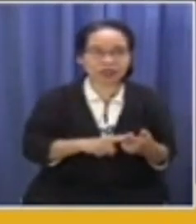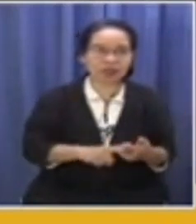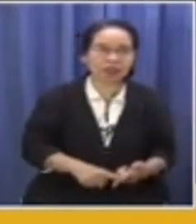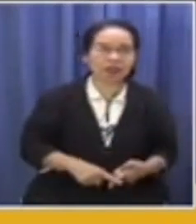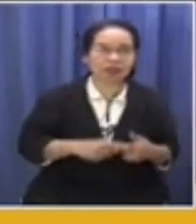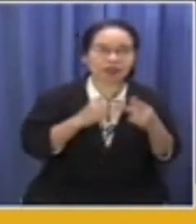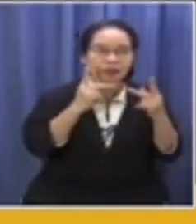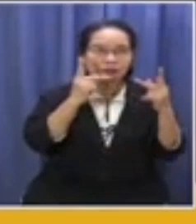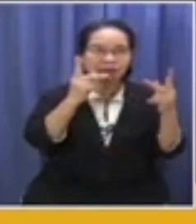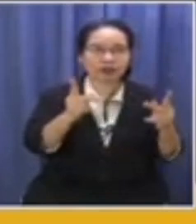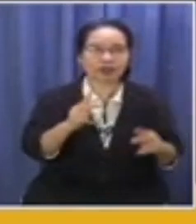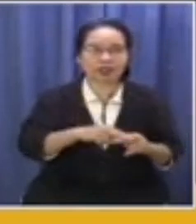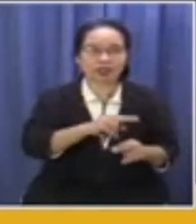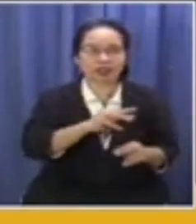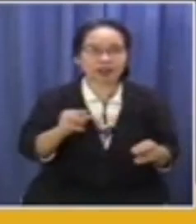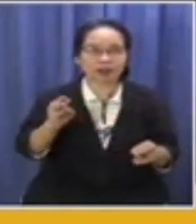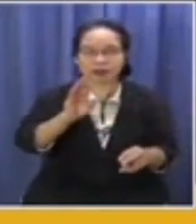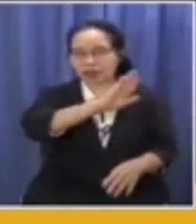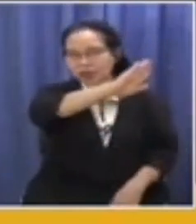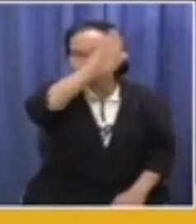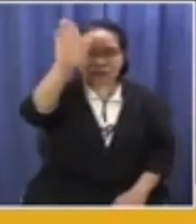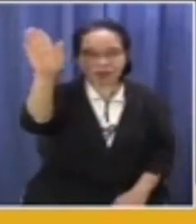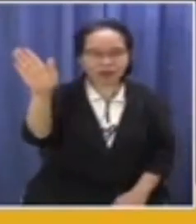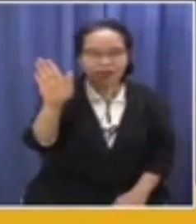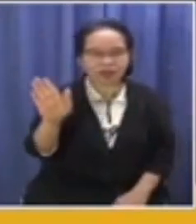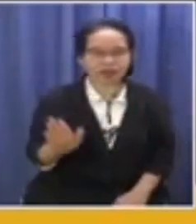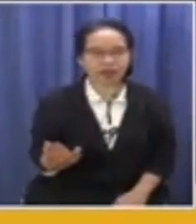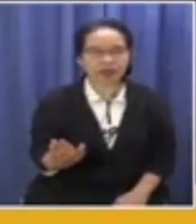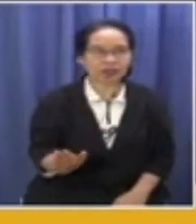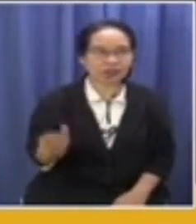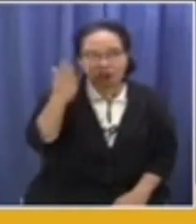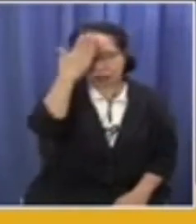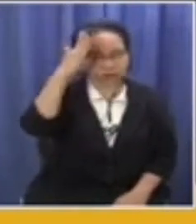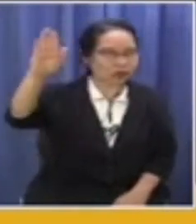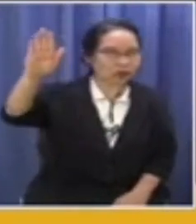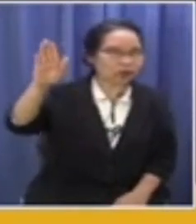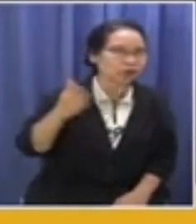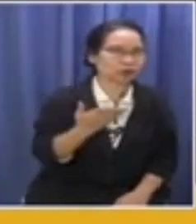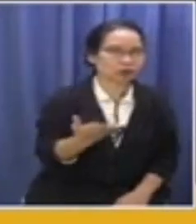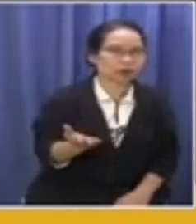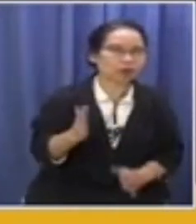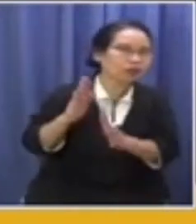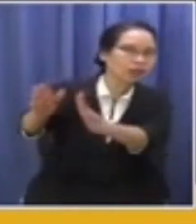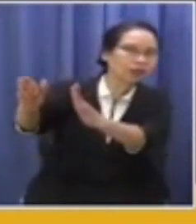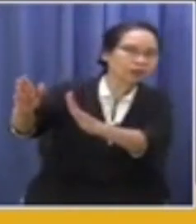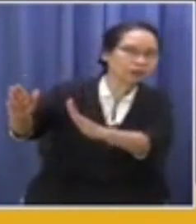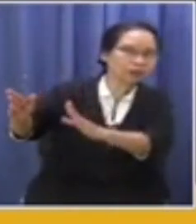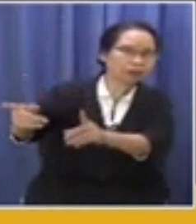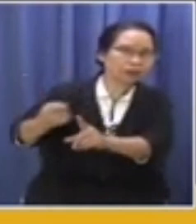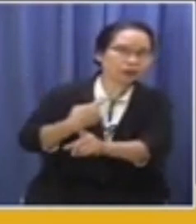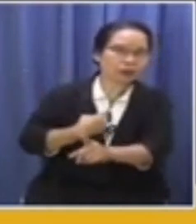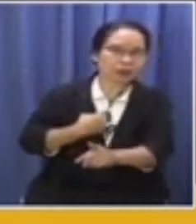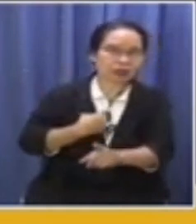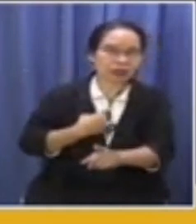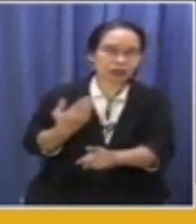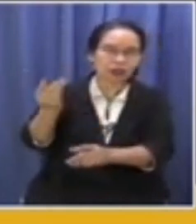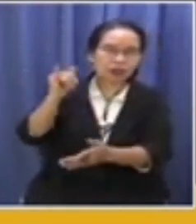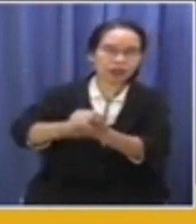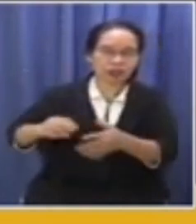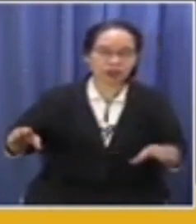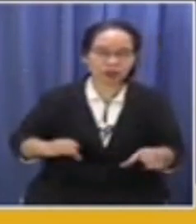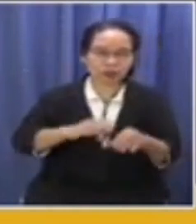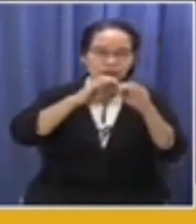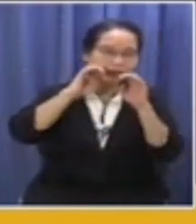ipahahayag ko sa kanila kailan may hindi ko kayo nangakilala magsilayo kayo sa akin